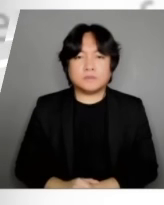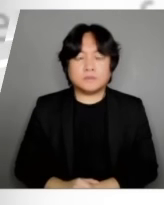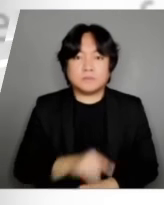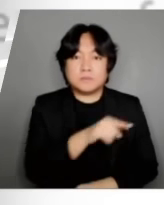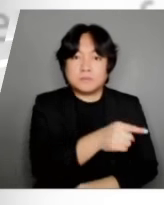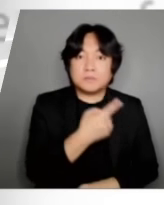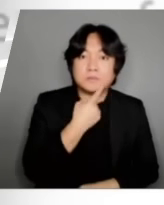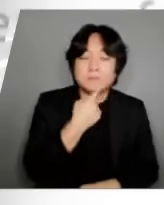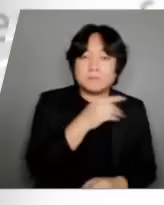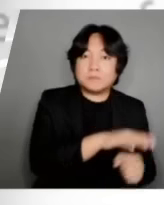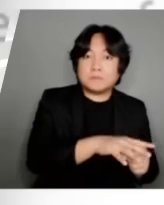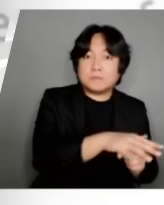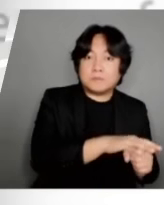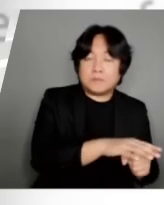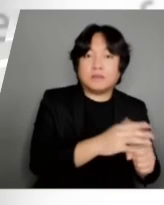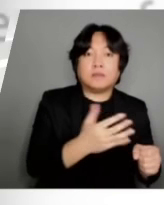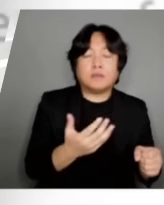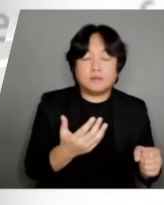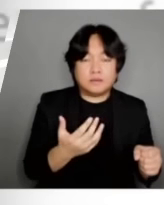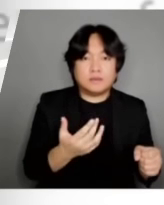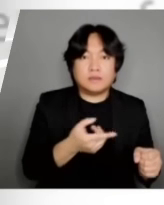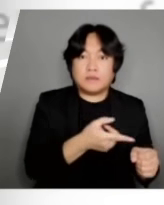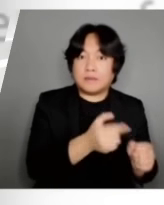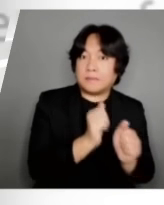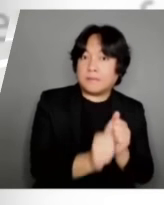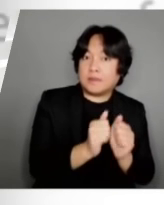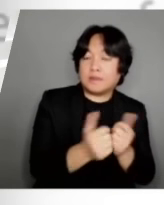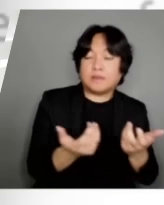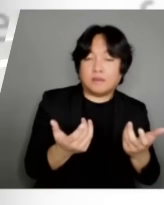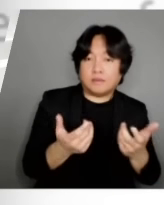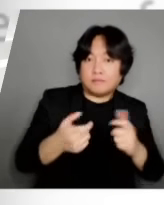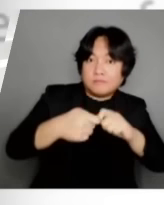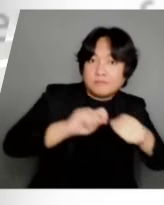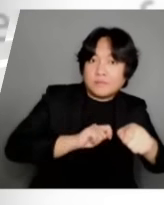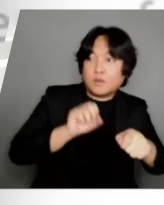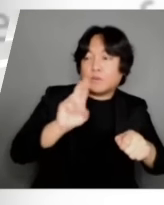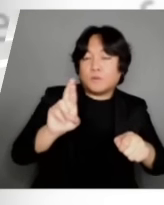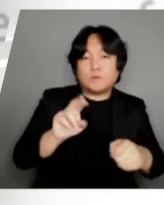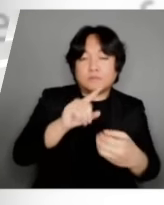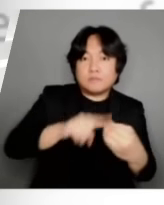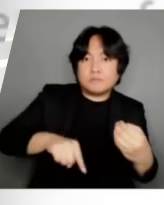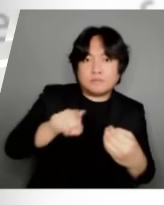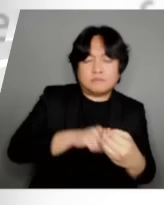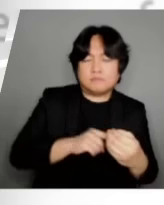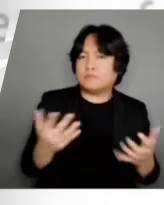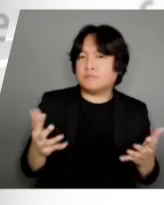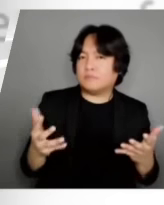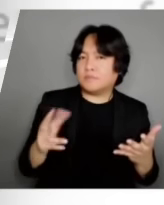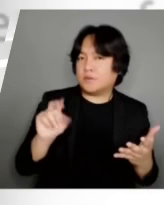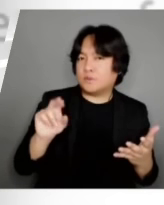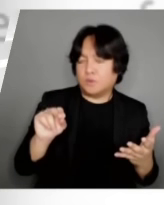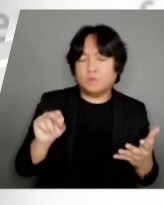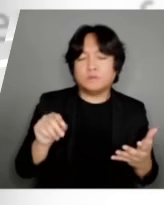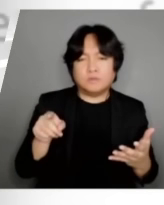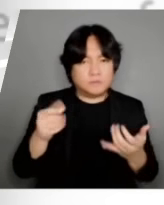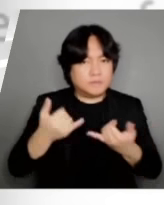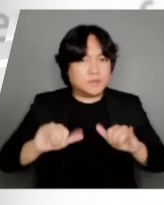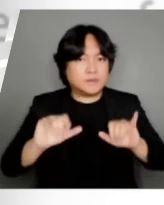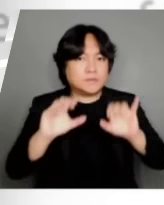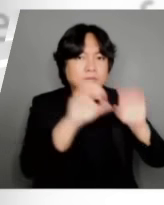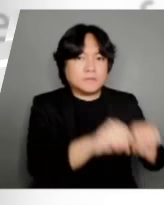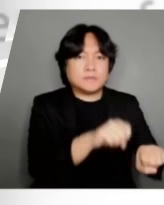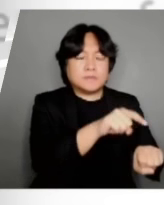nito kinansela o pinawalang bisa ang prosesong may kaugnayan sa warrant of arrest laban kay Kibuloy. Magkaiba raw